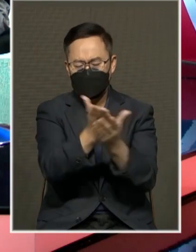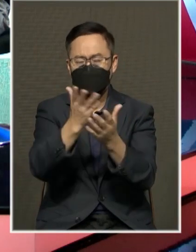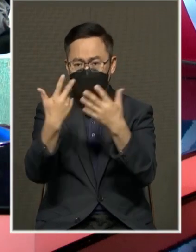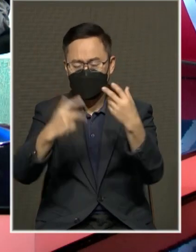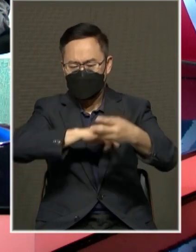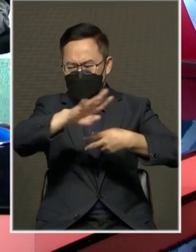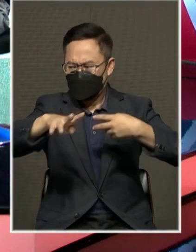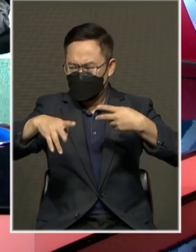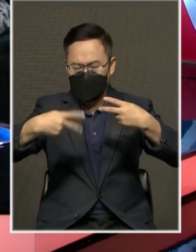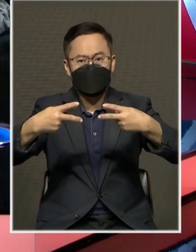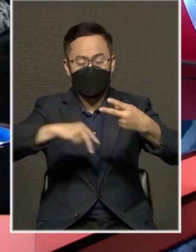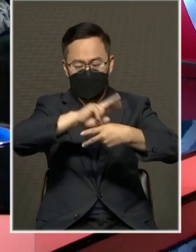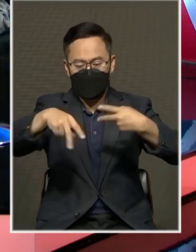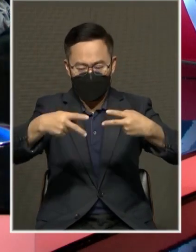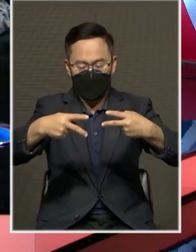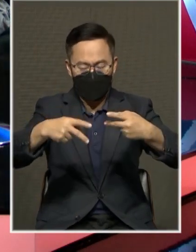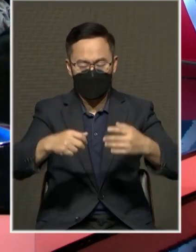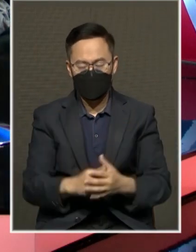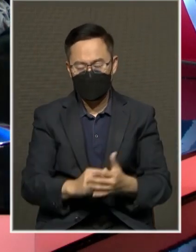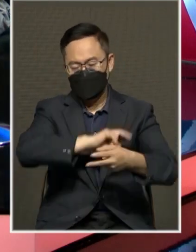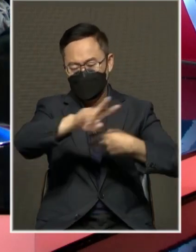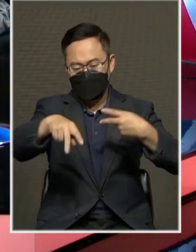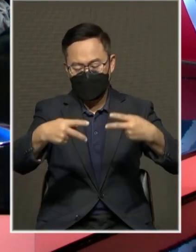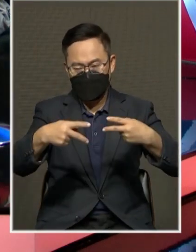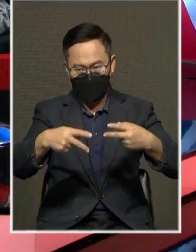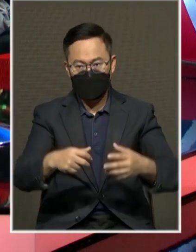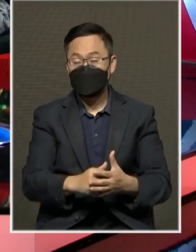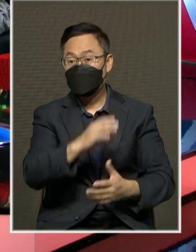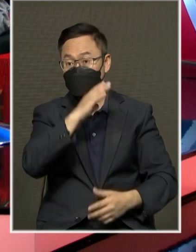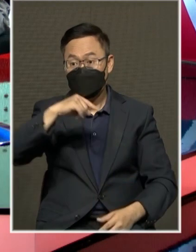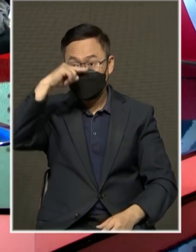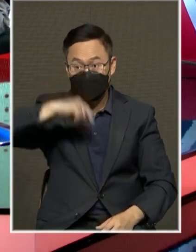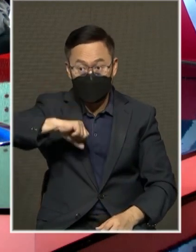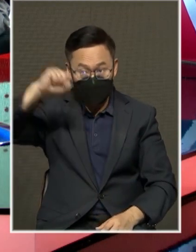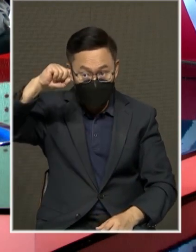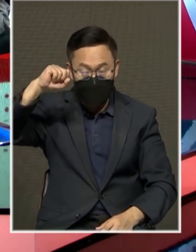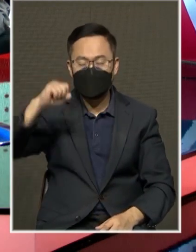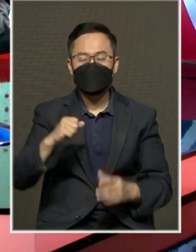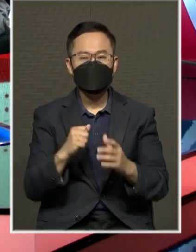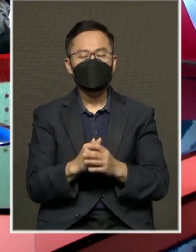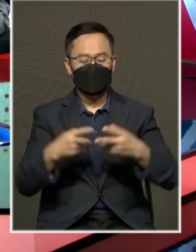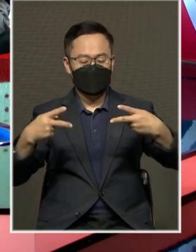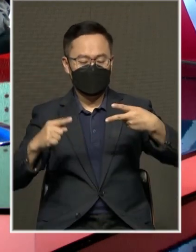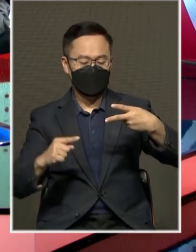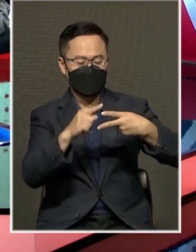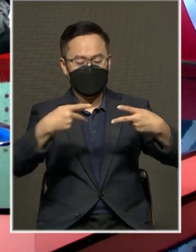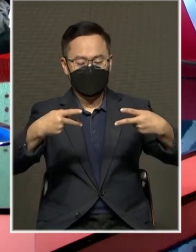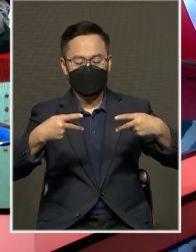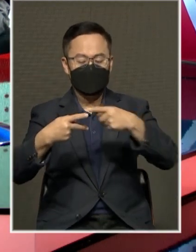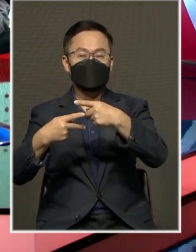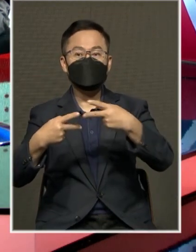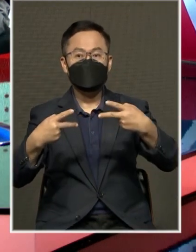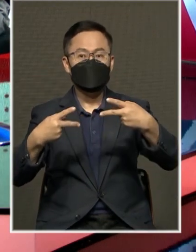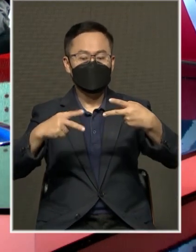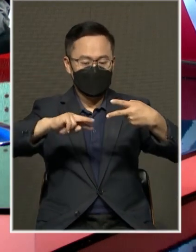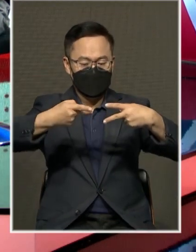แต่มันจะมีผลนะครับในรอบรองชนะเลิศนี่แหละเพราะว่าถ้าเกิดเราเป็นที่1เนี่ยคู่แข่งมันก็จะเป็นอีกทีมนึงถ้าสมมติเราเป็น